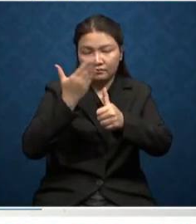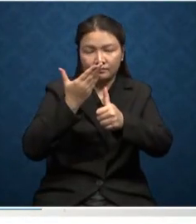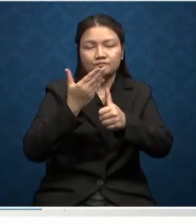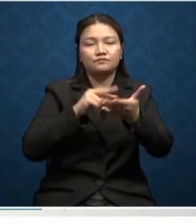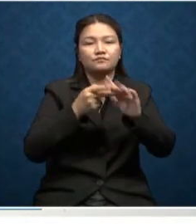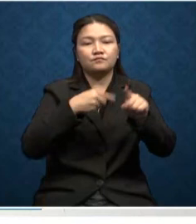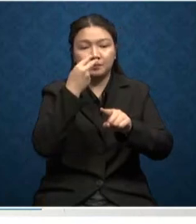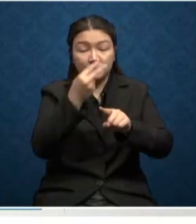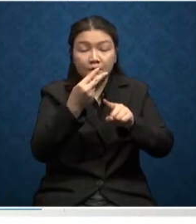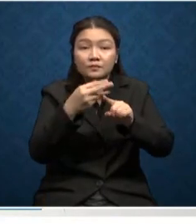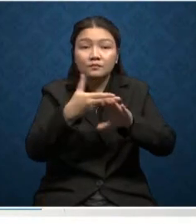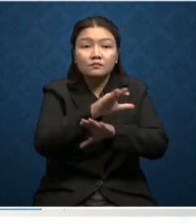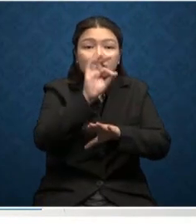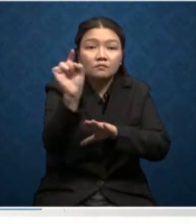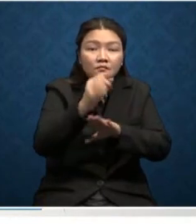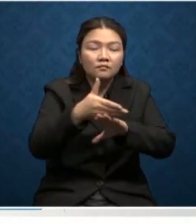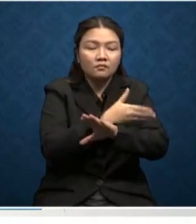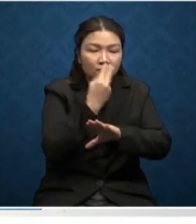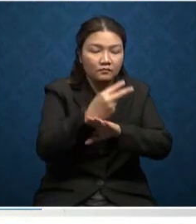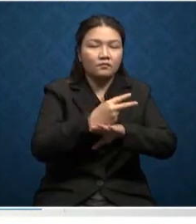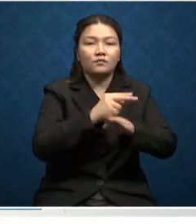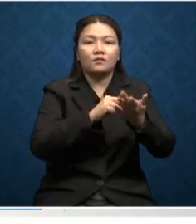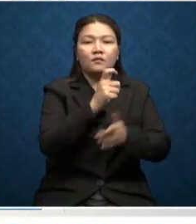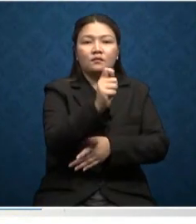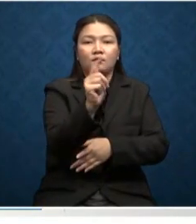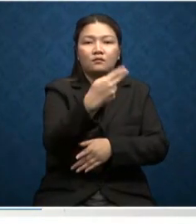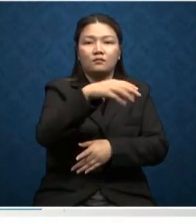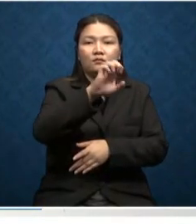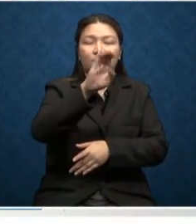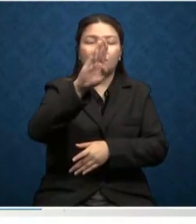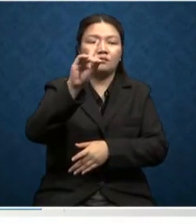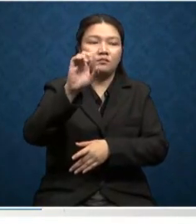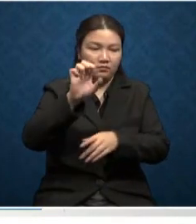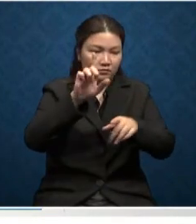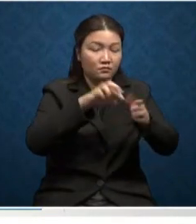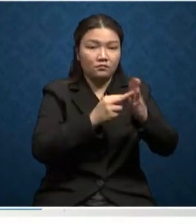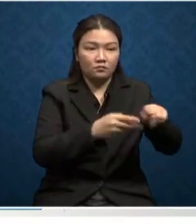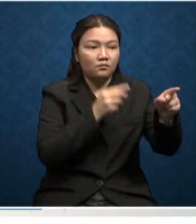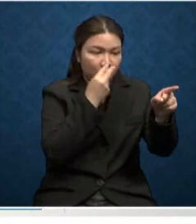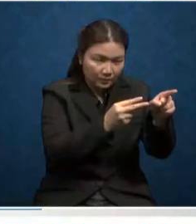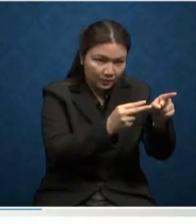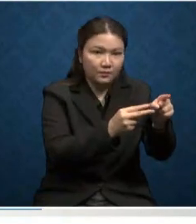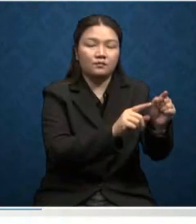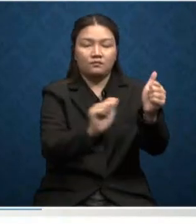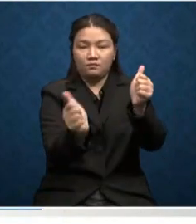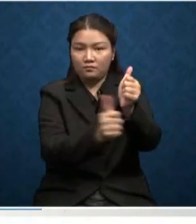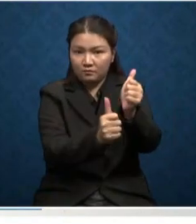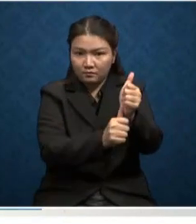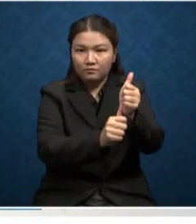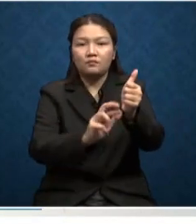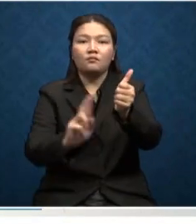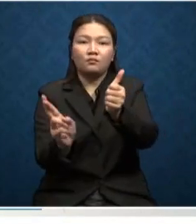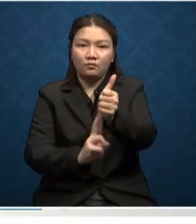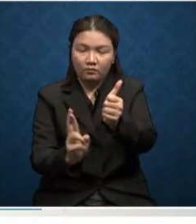ำรงตำแหน่งอธิบดีศาลปกครองชั้นต้นรองอธิบดีศาลปกครองชั้นต้นและ